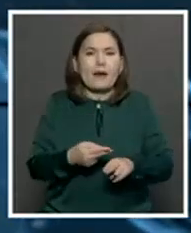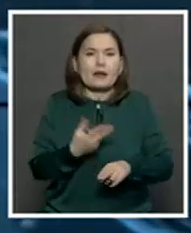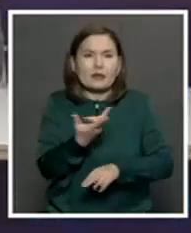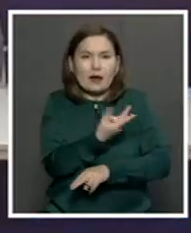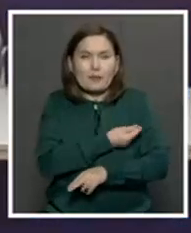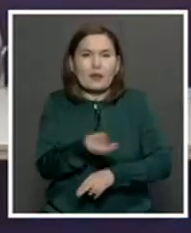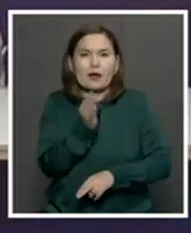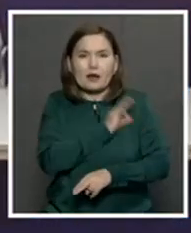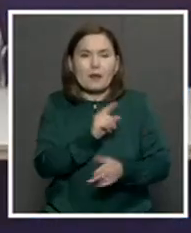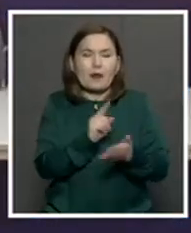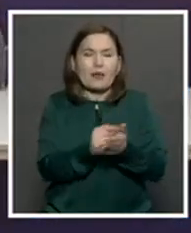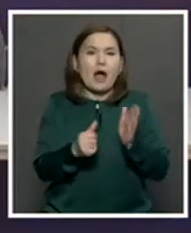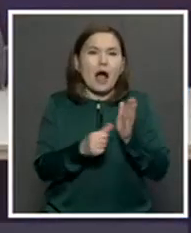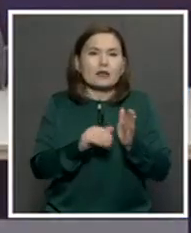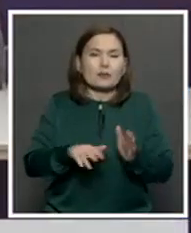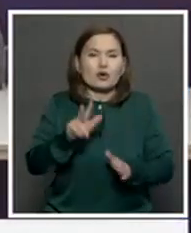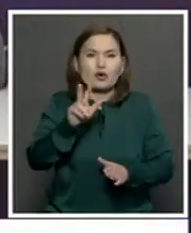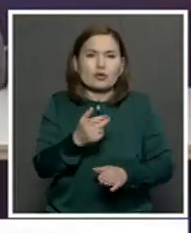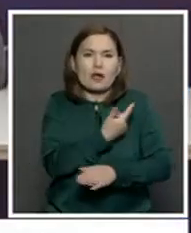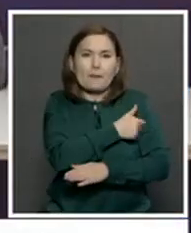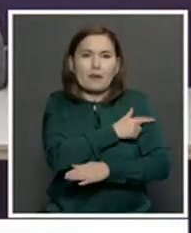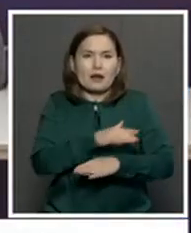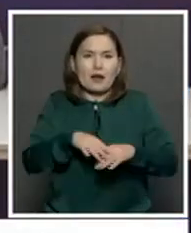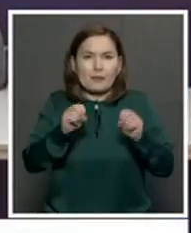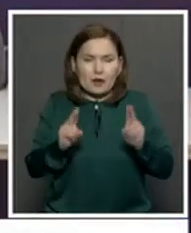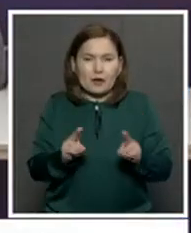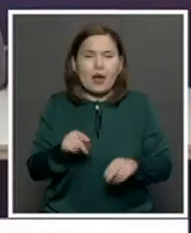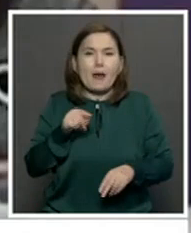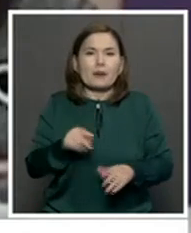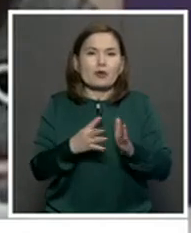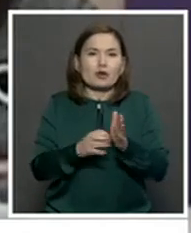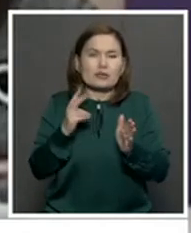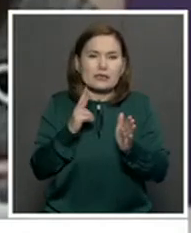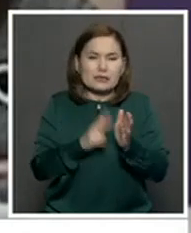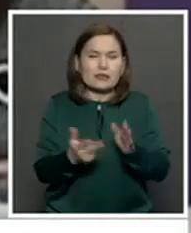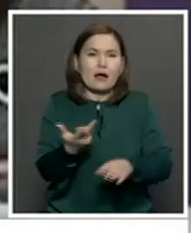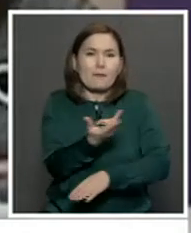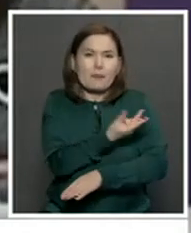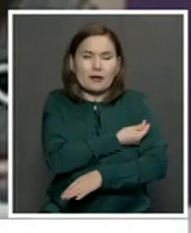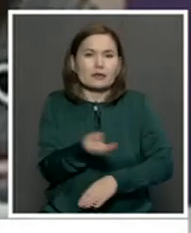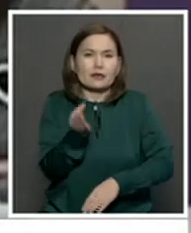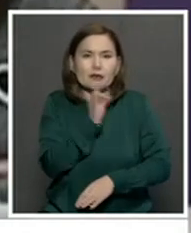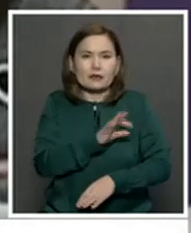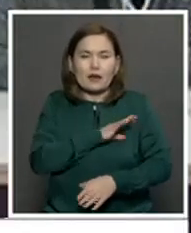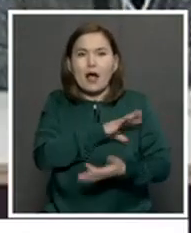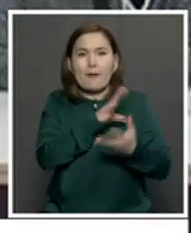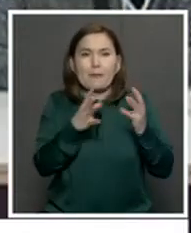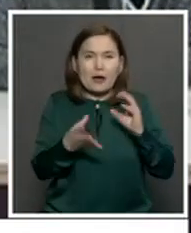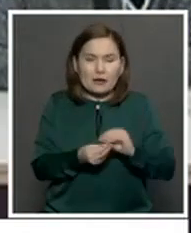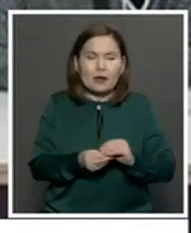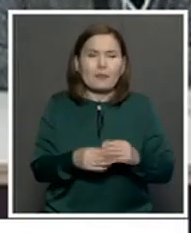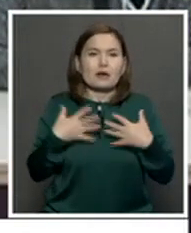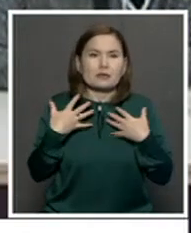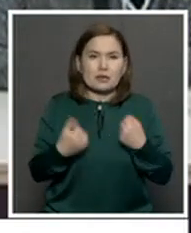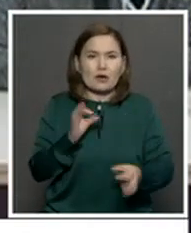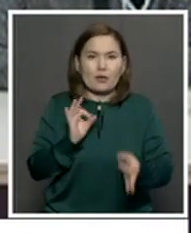екпе қабылдауы тиіс 6300 медициналық қызметкердің бүгінде 1980-і вакцина салдырды. Барлығының да жағдай